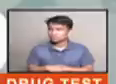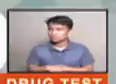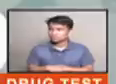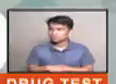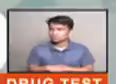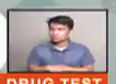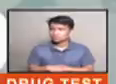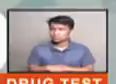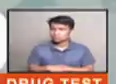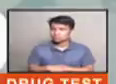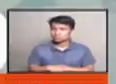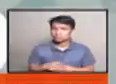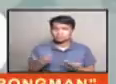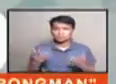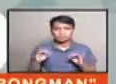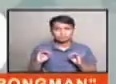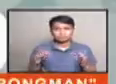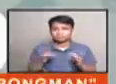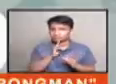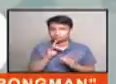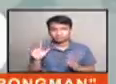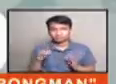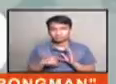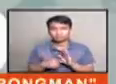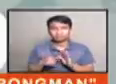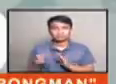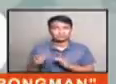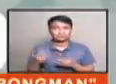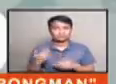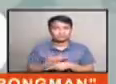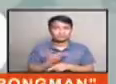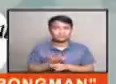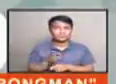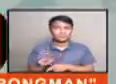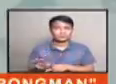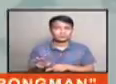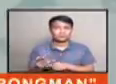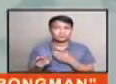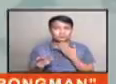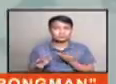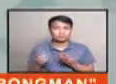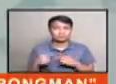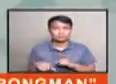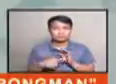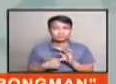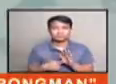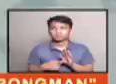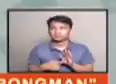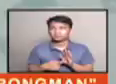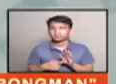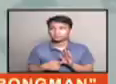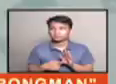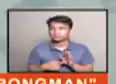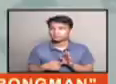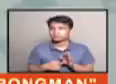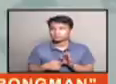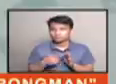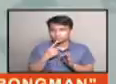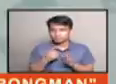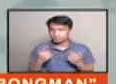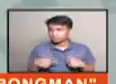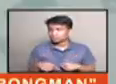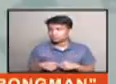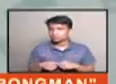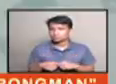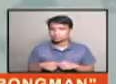dalawa. Okay, sir. Wala po akong pinapangako na papagawa ko yan. Kasi po pinakita ko sa kanya, ikaw ang bumangga sa akin, paano yun sa